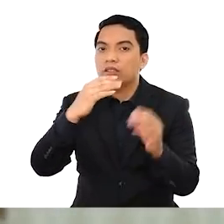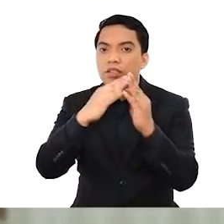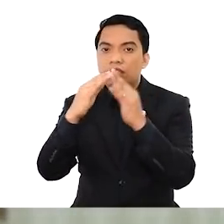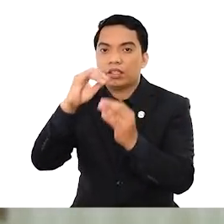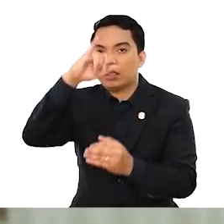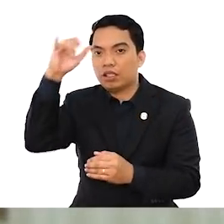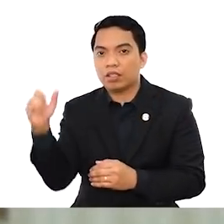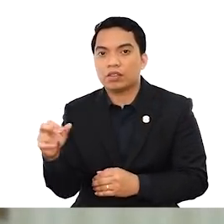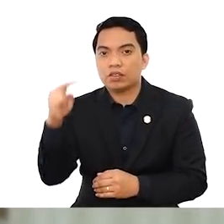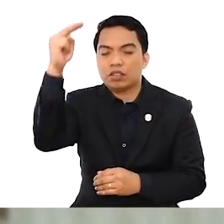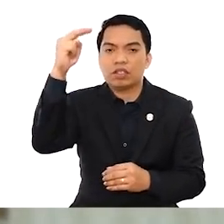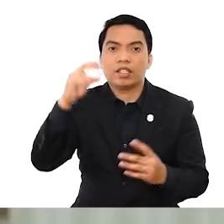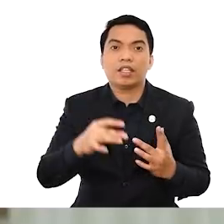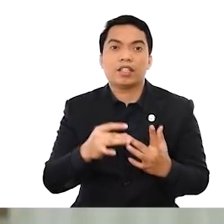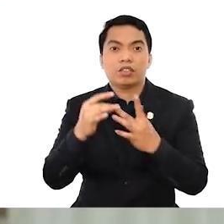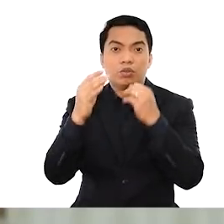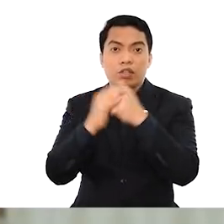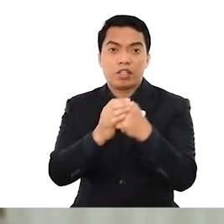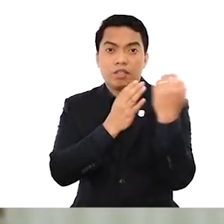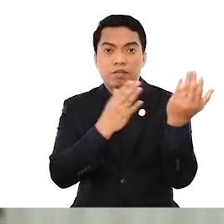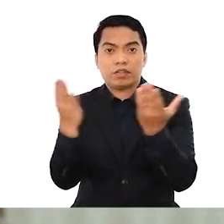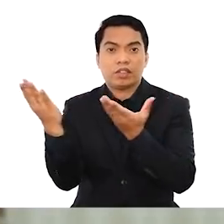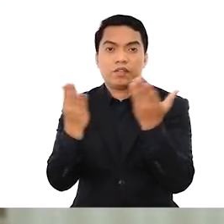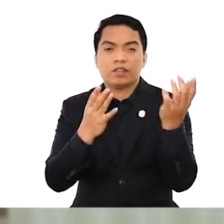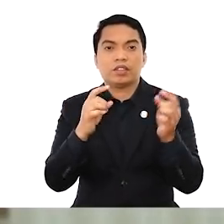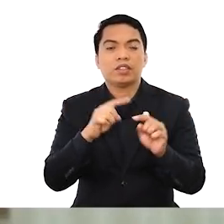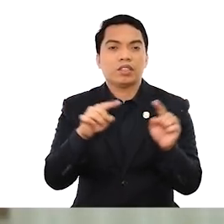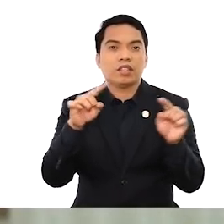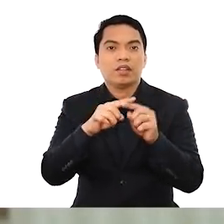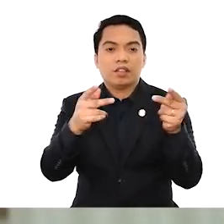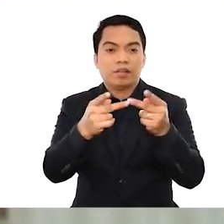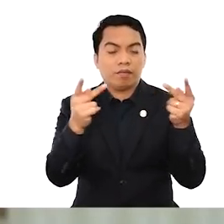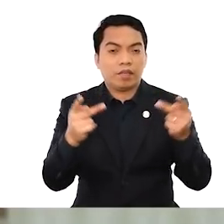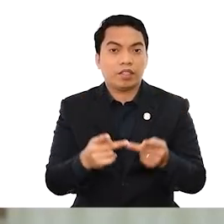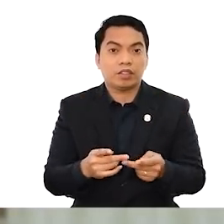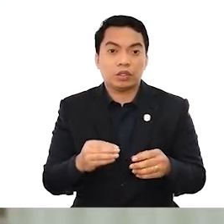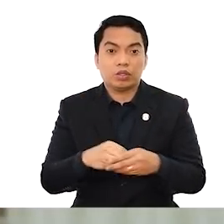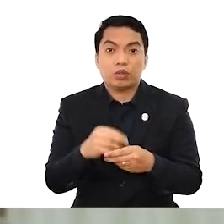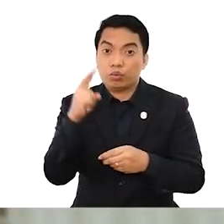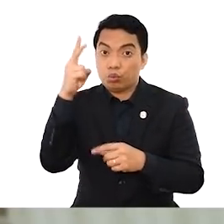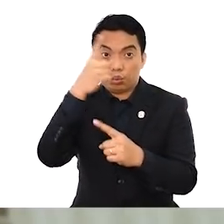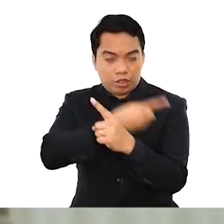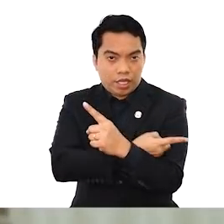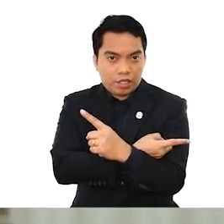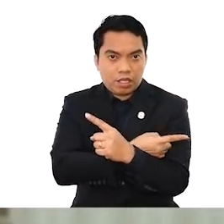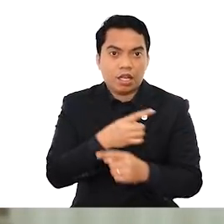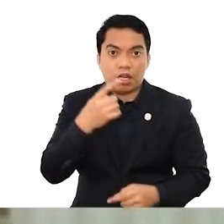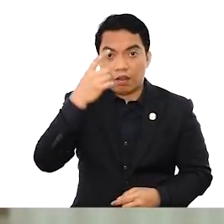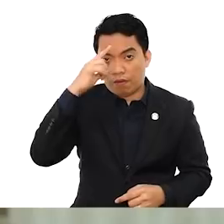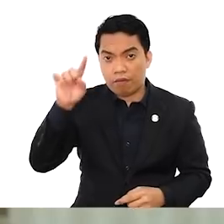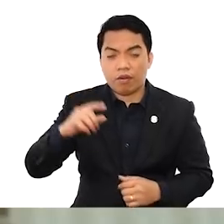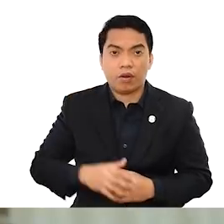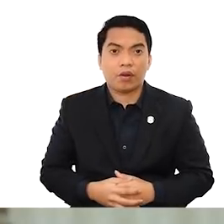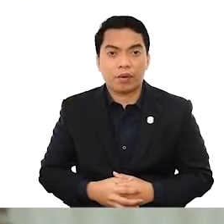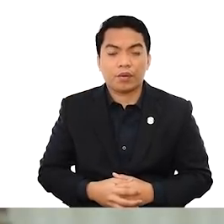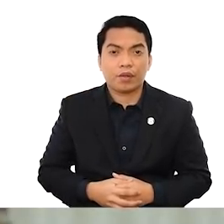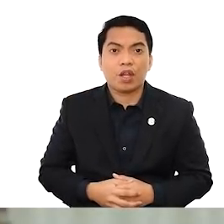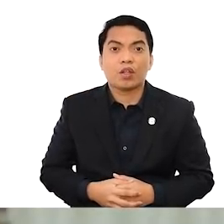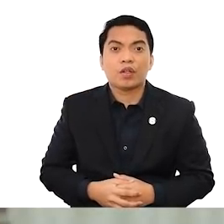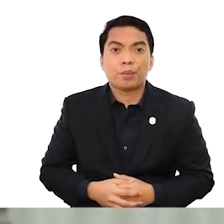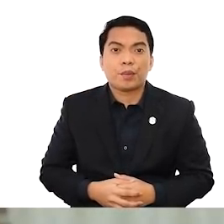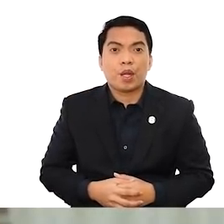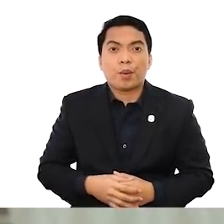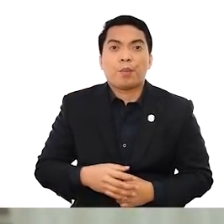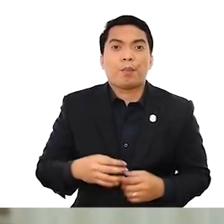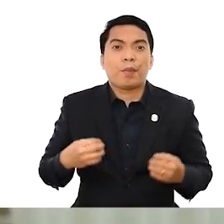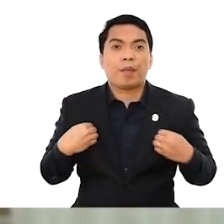tanging pagtitipon sa iba't ibang dako sa loob ng 2 araw upang ang mga nasa